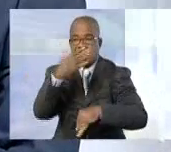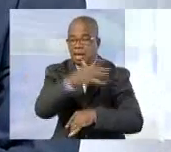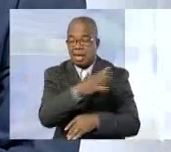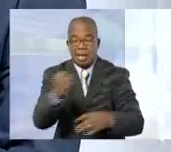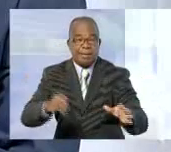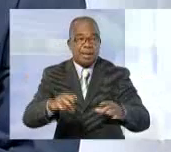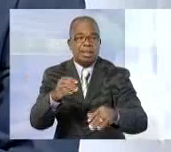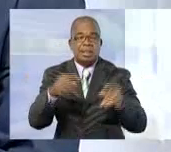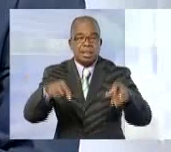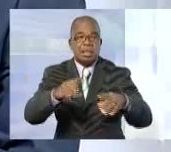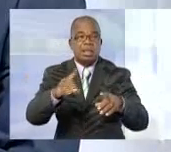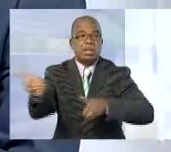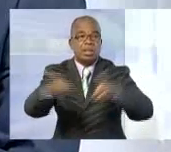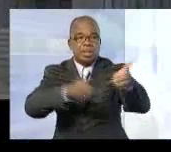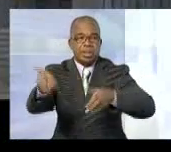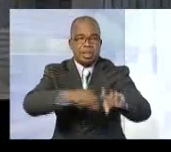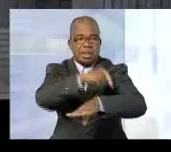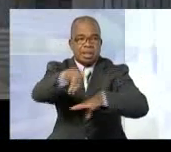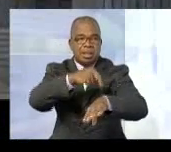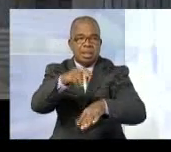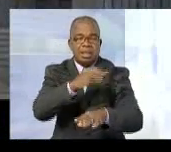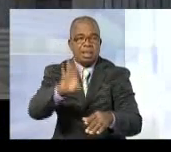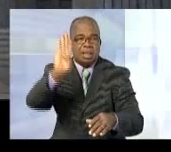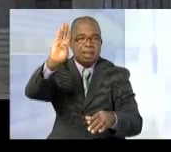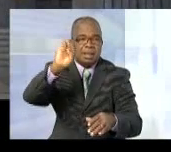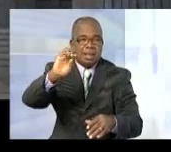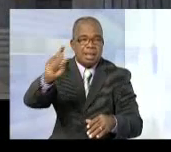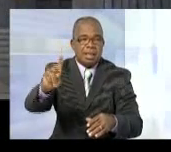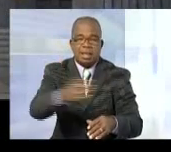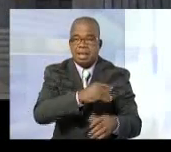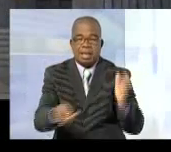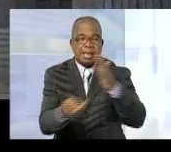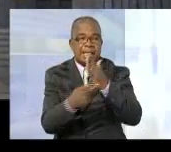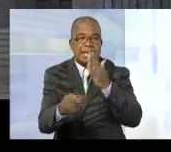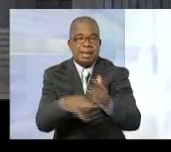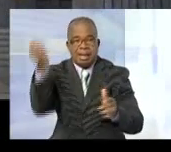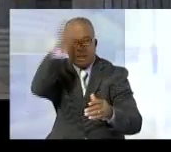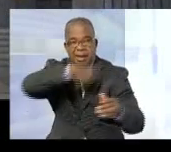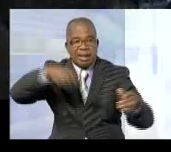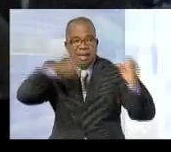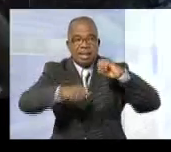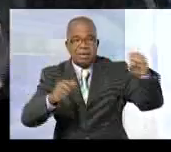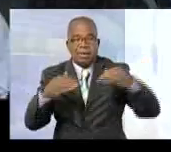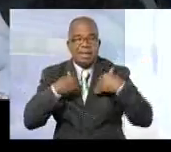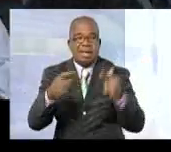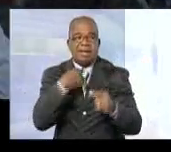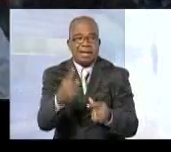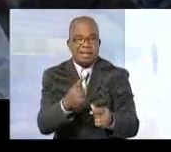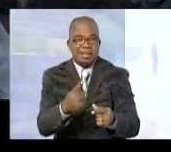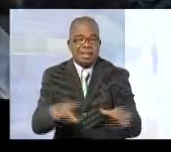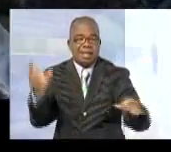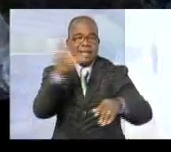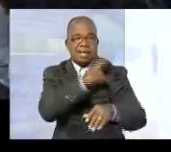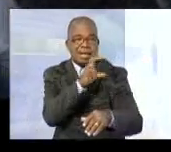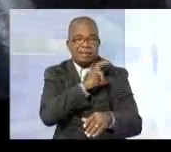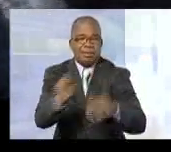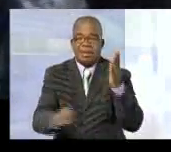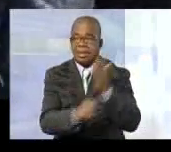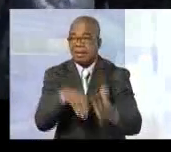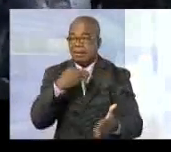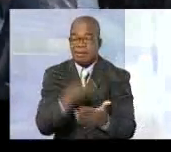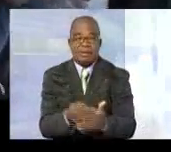directeur national BCAO Côte d'Ivoire, Amand Ayayi, la police économique et financière vient de mettre fin aux activités de